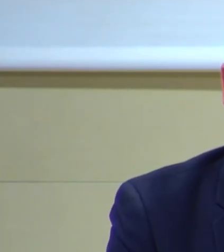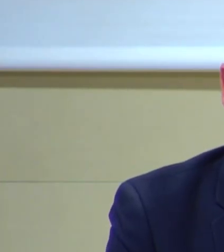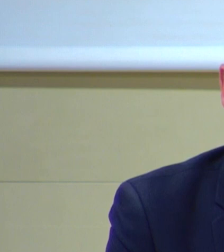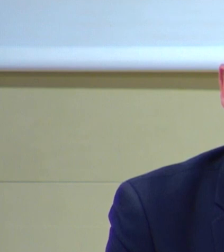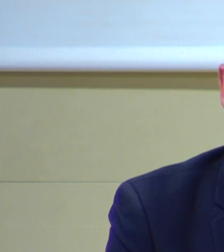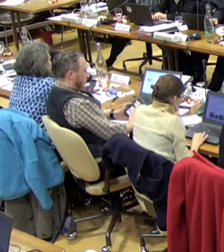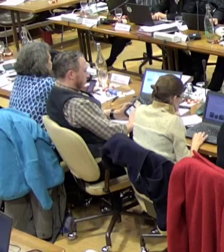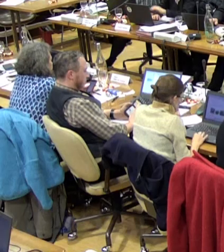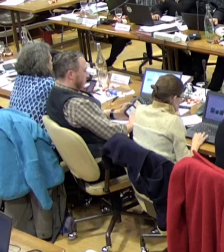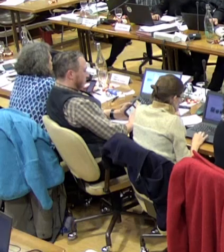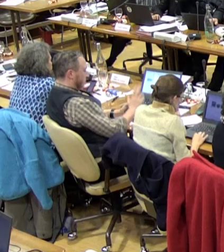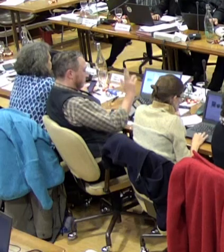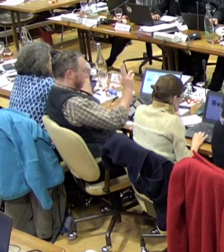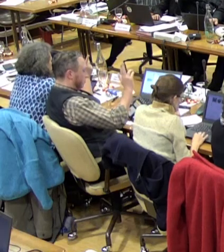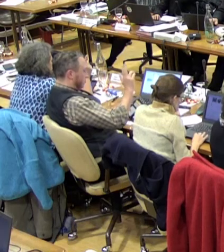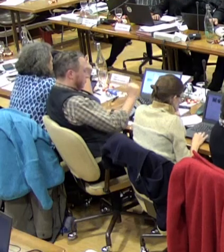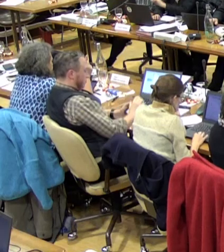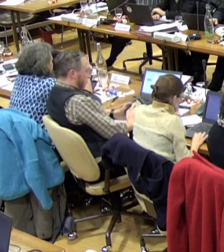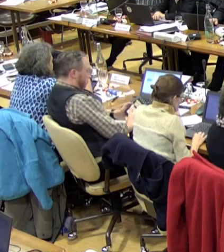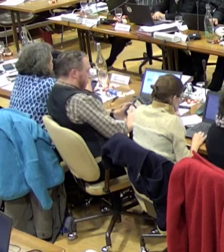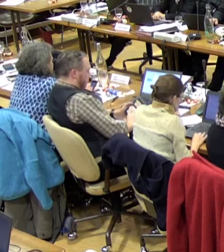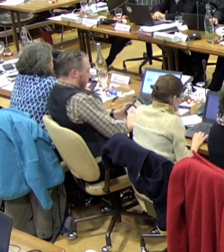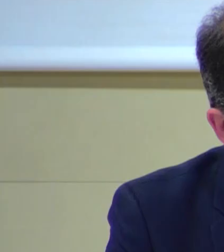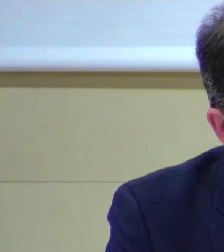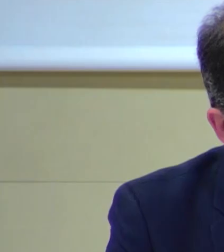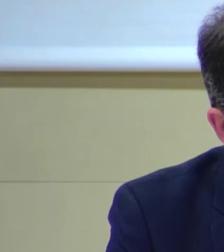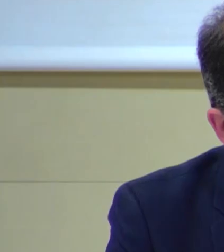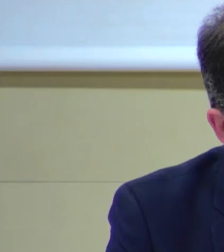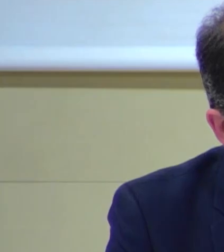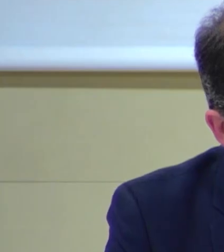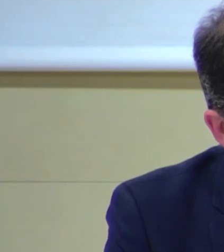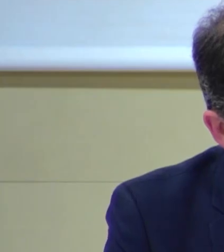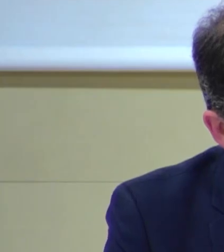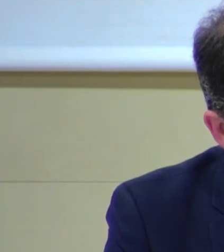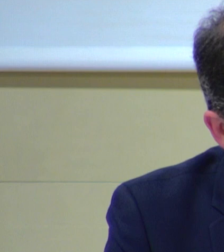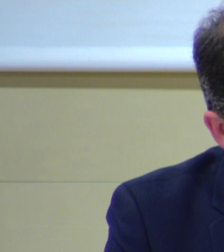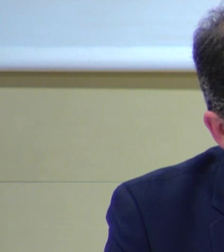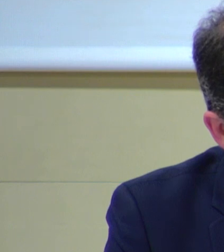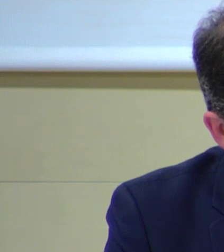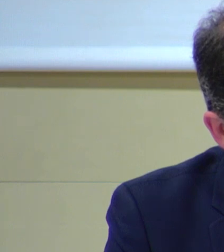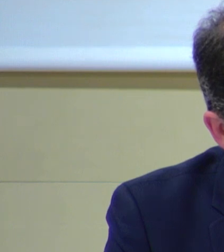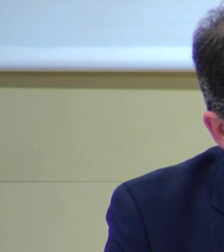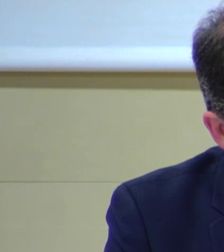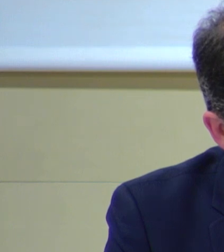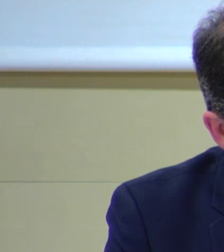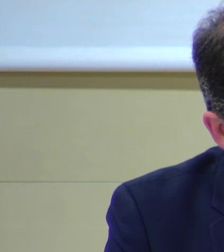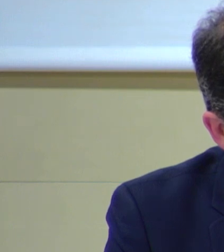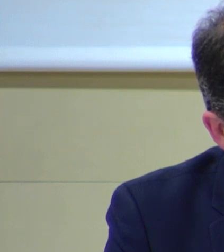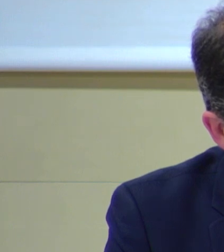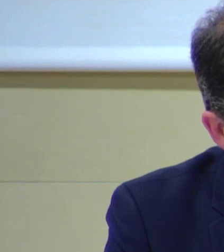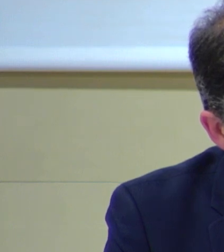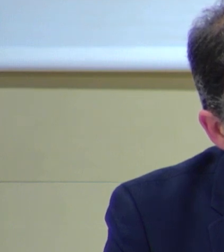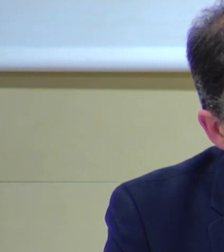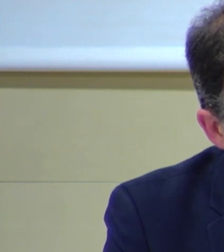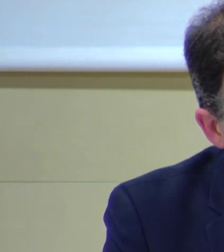qui votent pour la grc ge délibération adoptée la 25 avenant 13e avenant au contrat